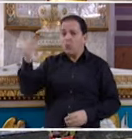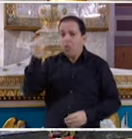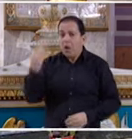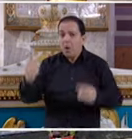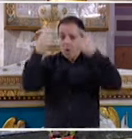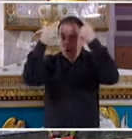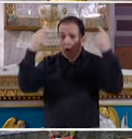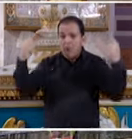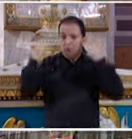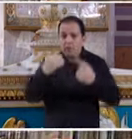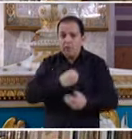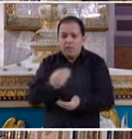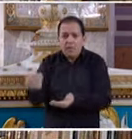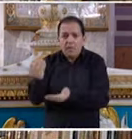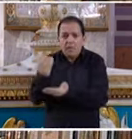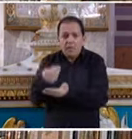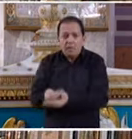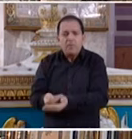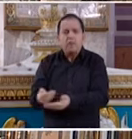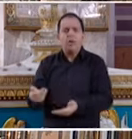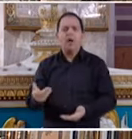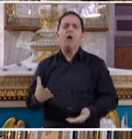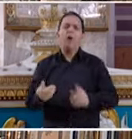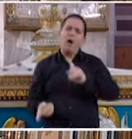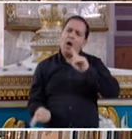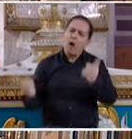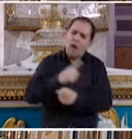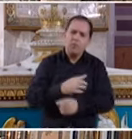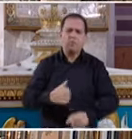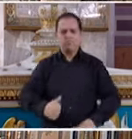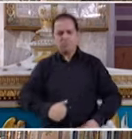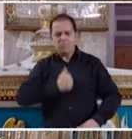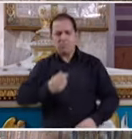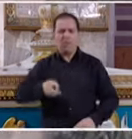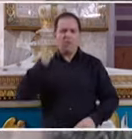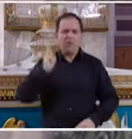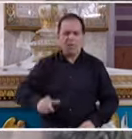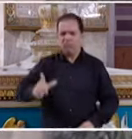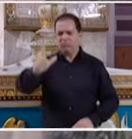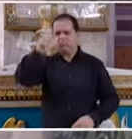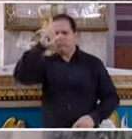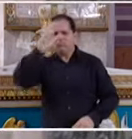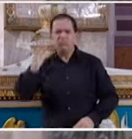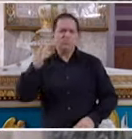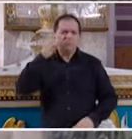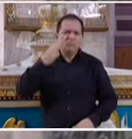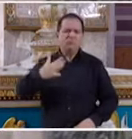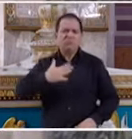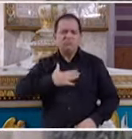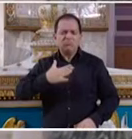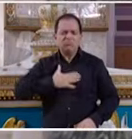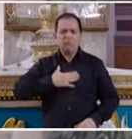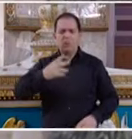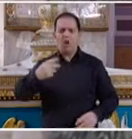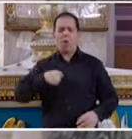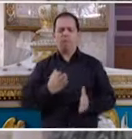Θεού, αλλά παιδιά της φιλαυτίας, της ιδιοτέλειας, της ισχυρογνωμοσύνης, που πάντα μας δίνει το